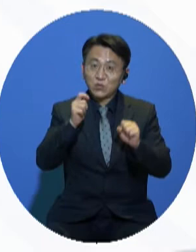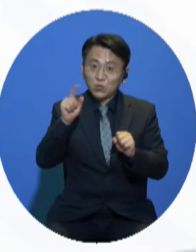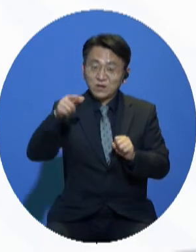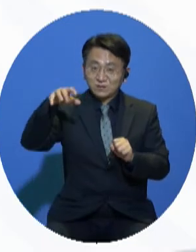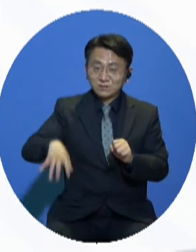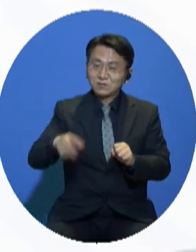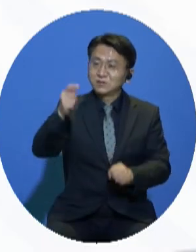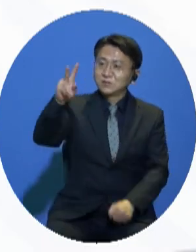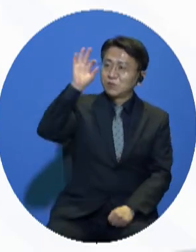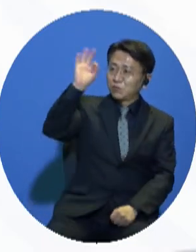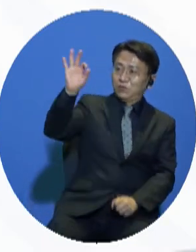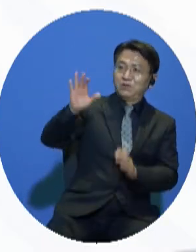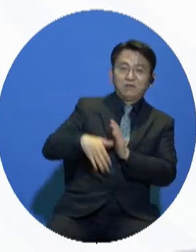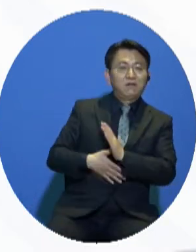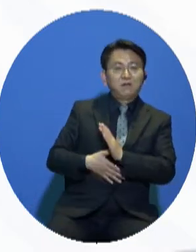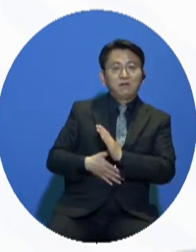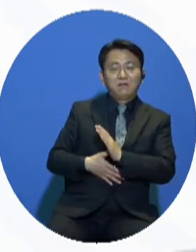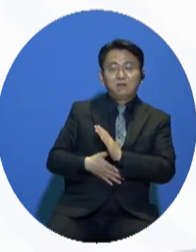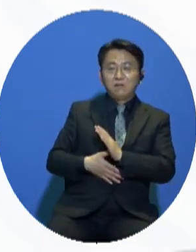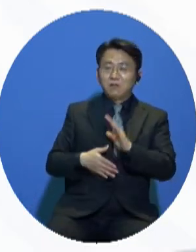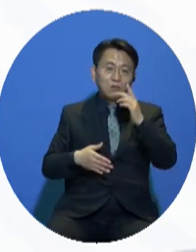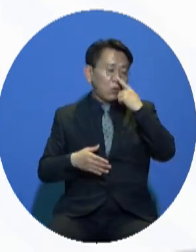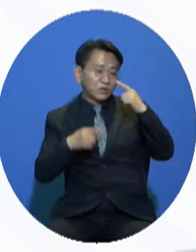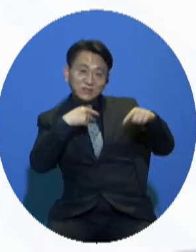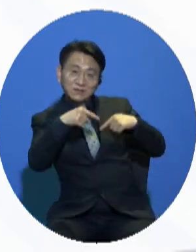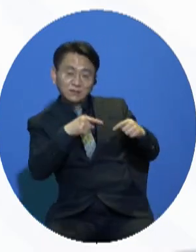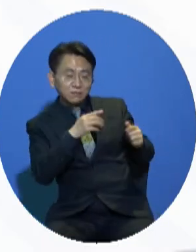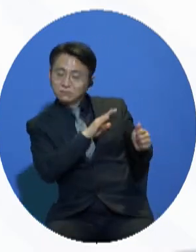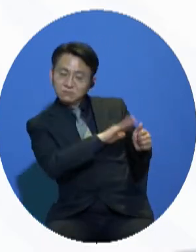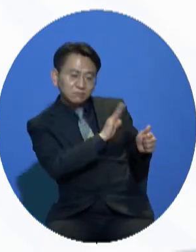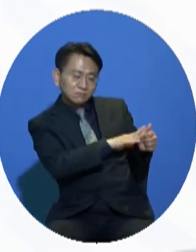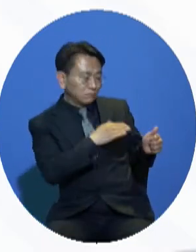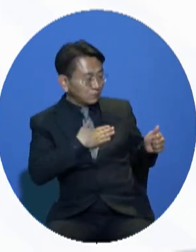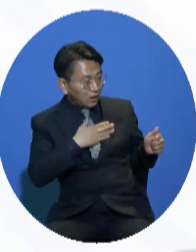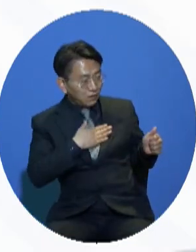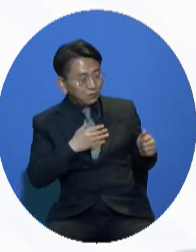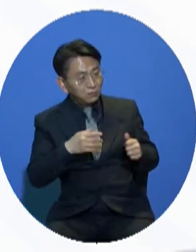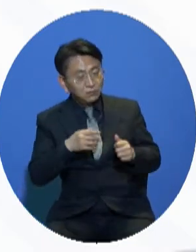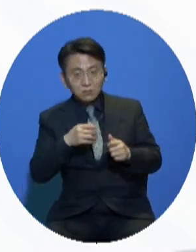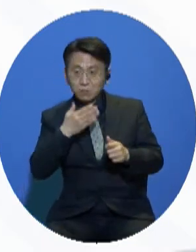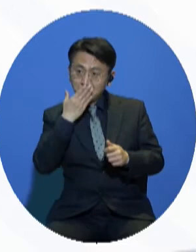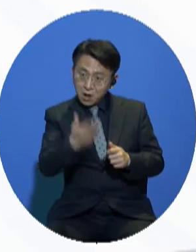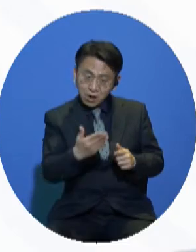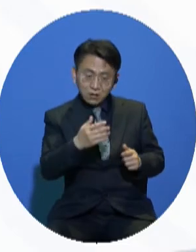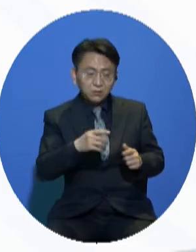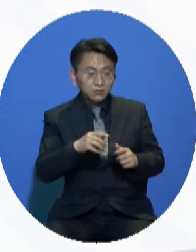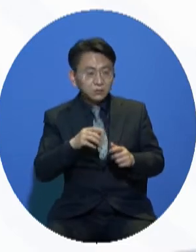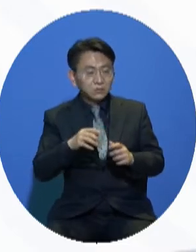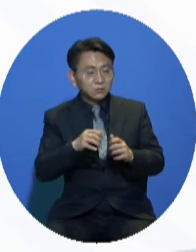체육관에서 텔레비전을 보면서 그 봅슬레이 코치에게 내가 팀원이 될 수 있다고 생각하시냐고